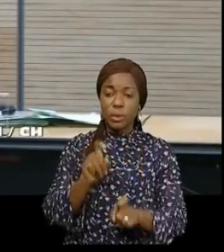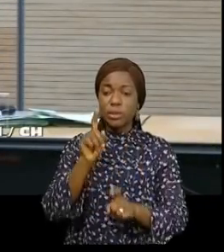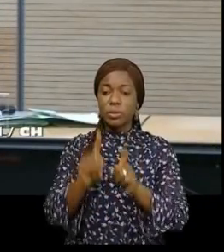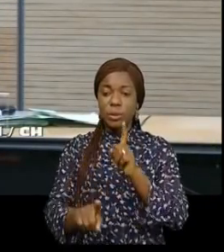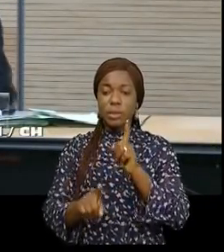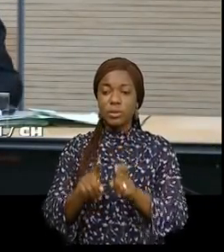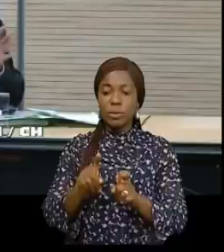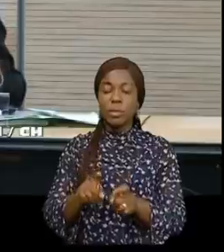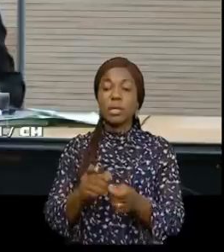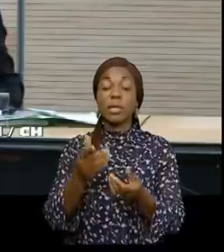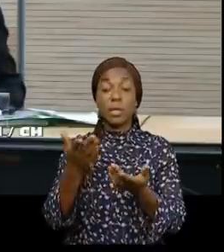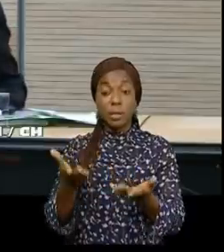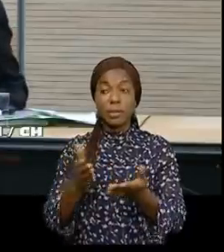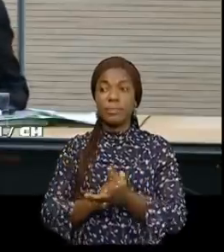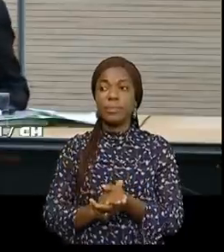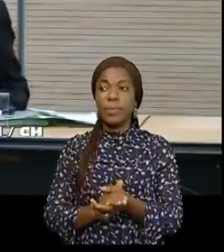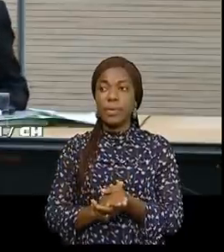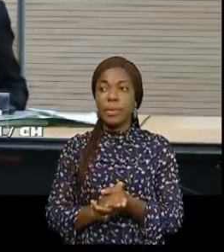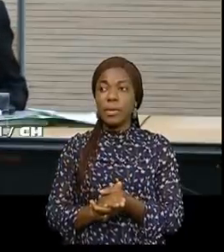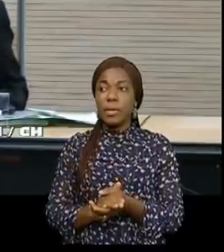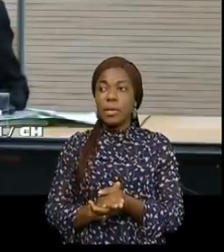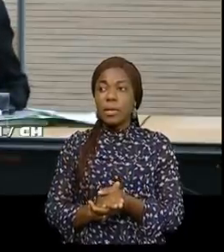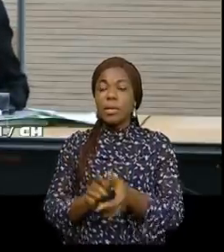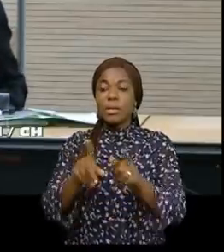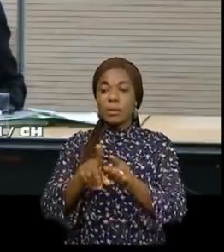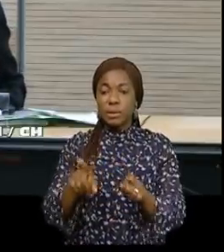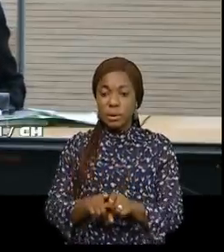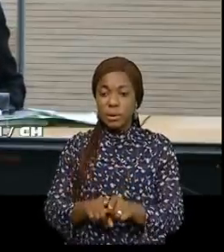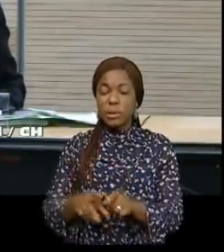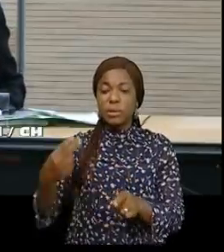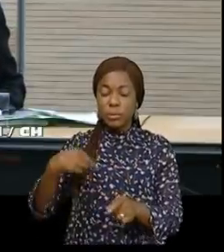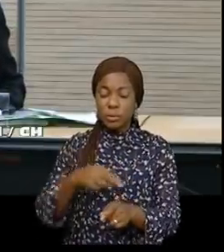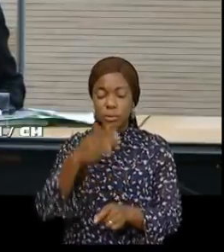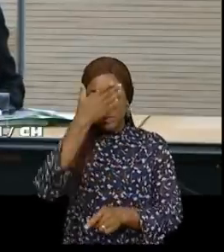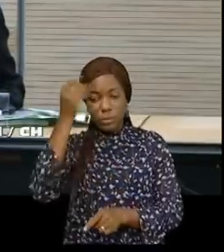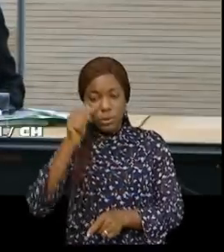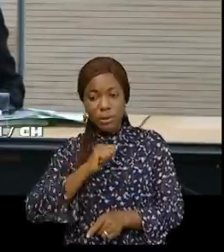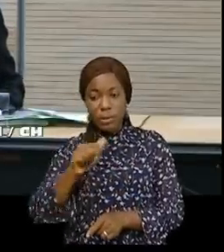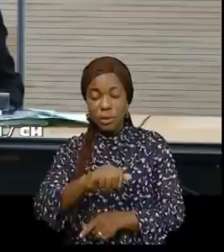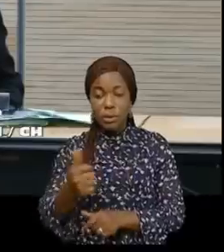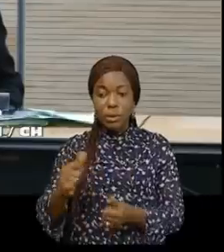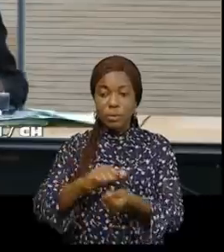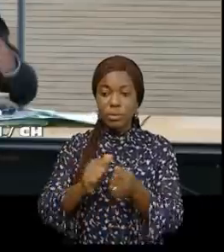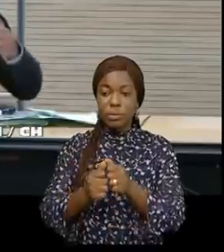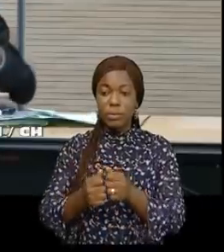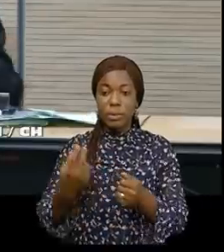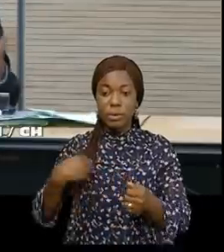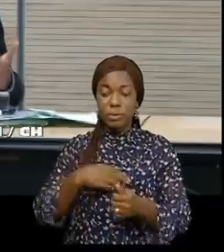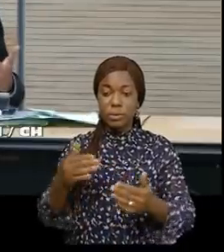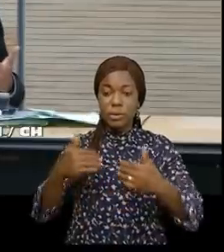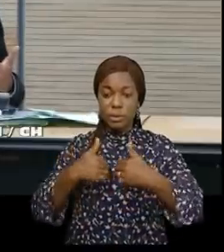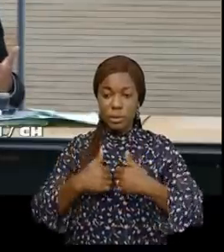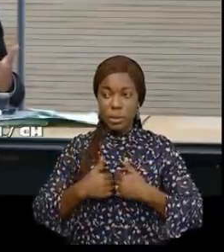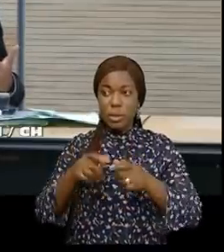présent. Mais je crois que l'élément principal pour moi de votre question, c'est de dire très très attention à ne pas oublier tous les autres problèmes que nous avons et qui